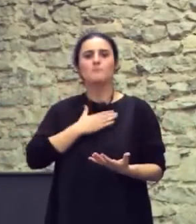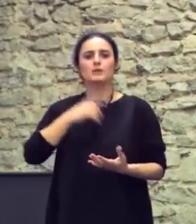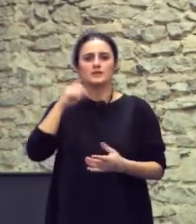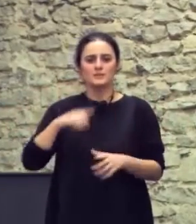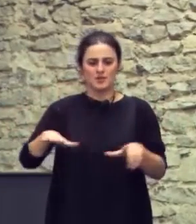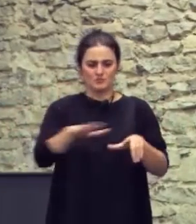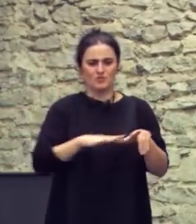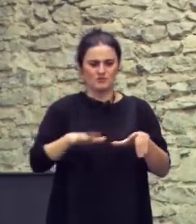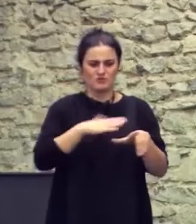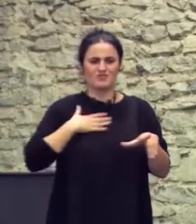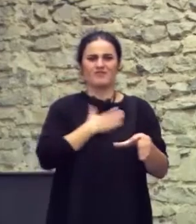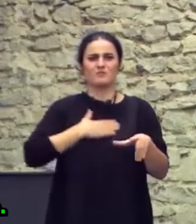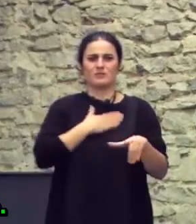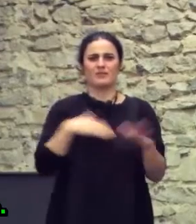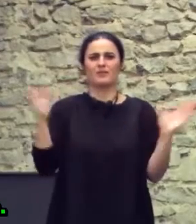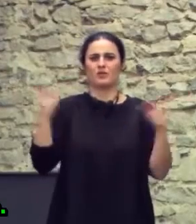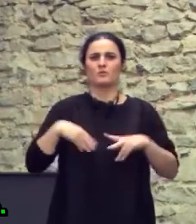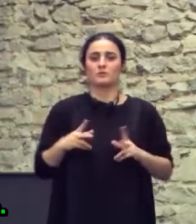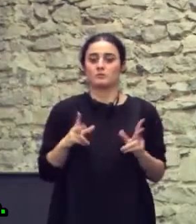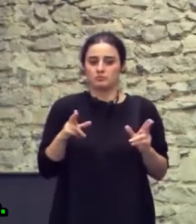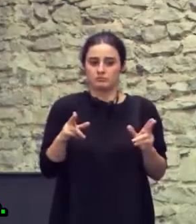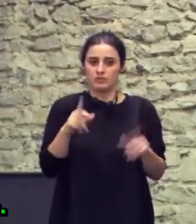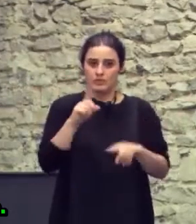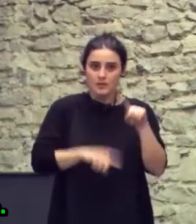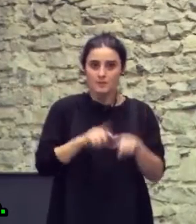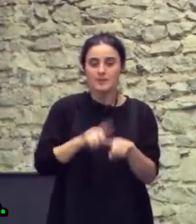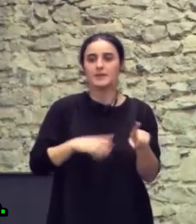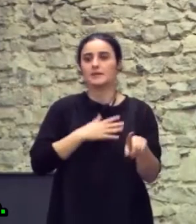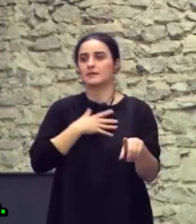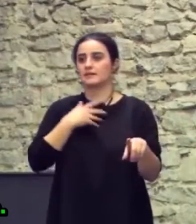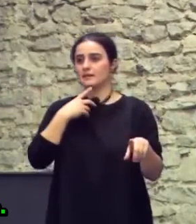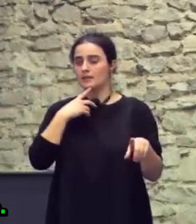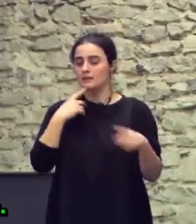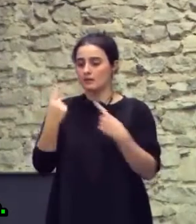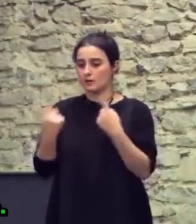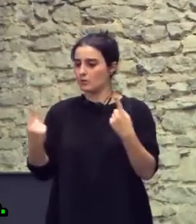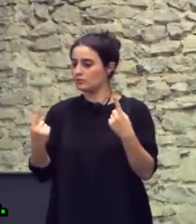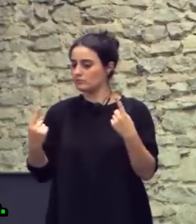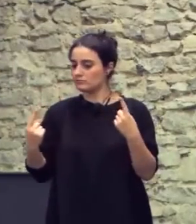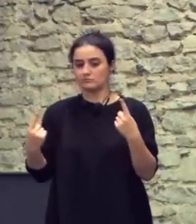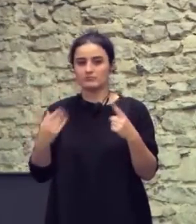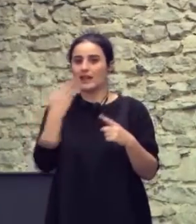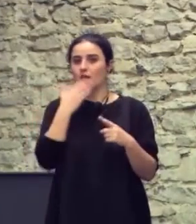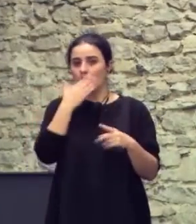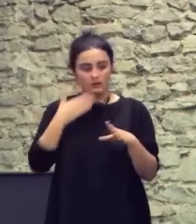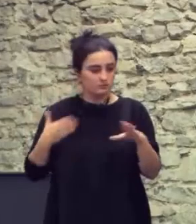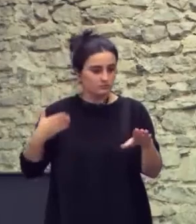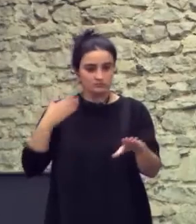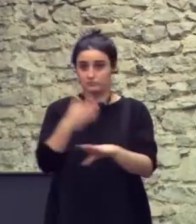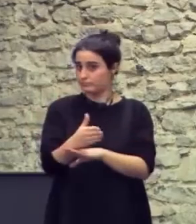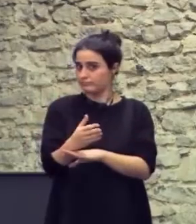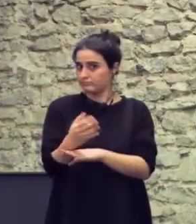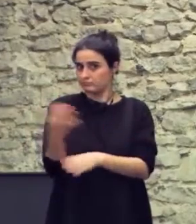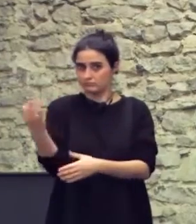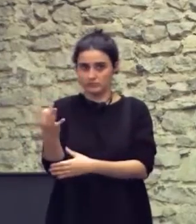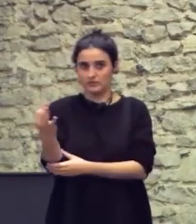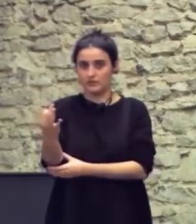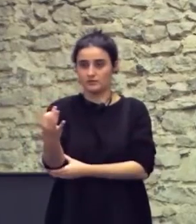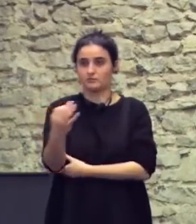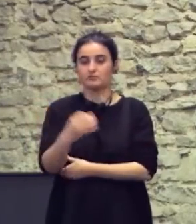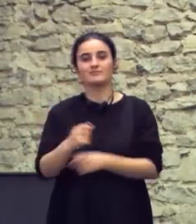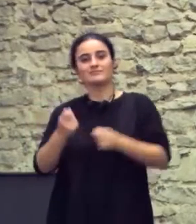bat momentuka. Norberak joan nahi behar izan du, ez, eskolara, osea, behar dugu joan eskolara pozik